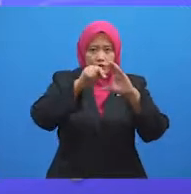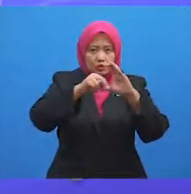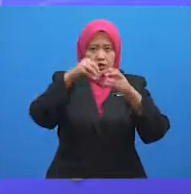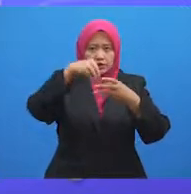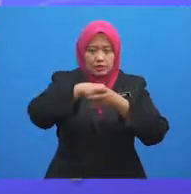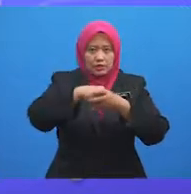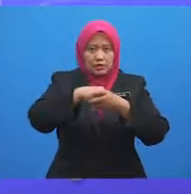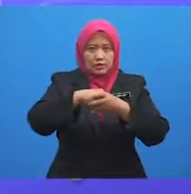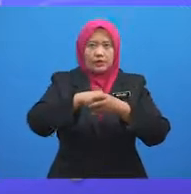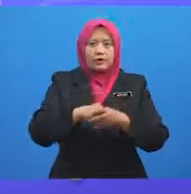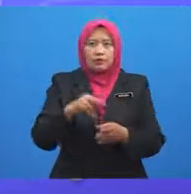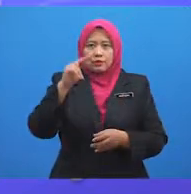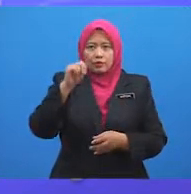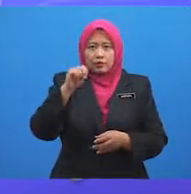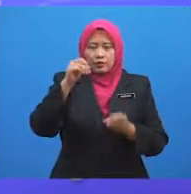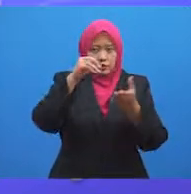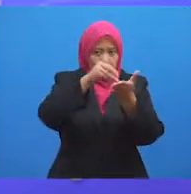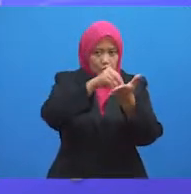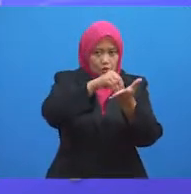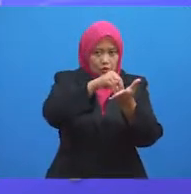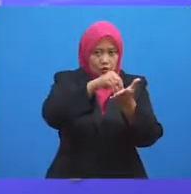Memandangkan bilangan proton bagi